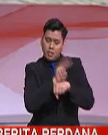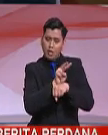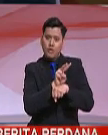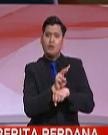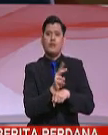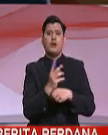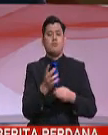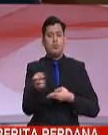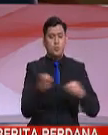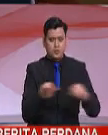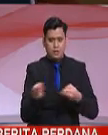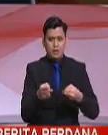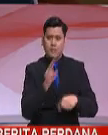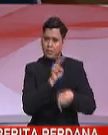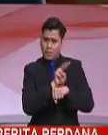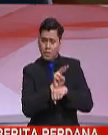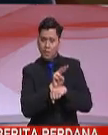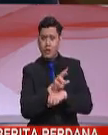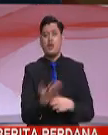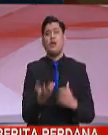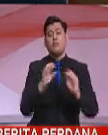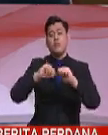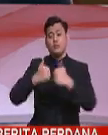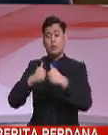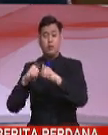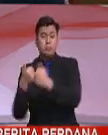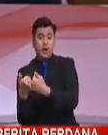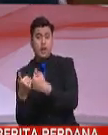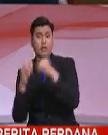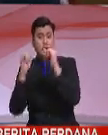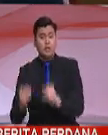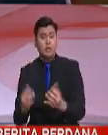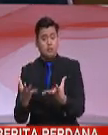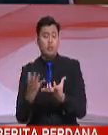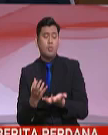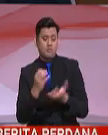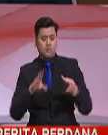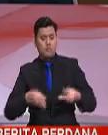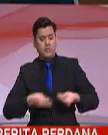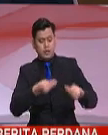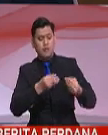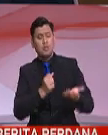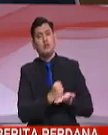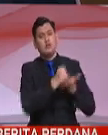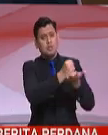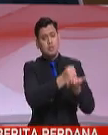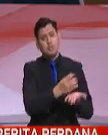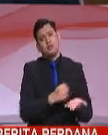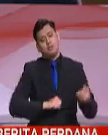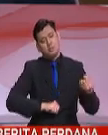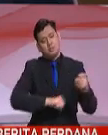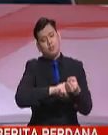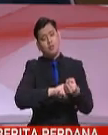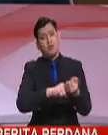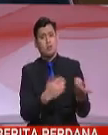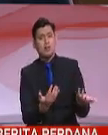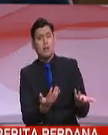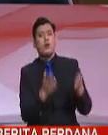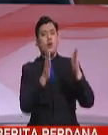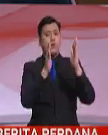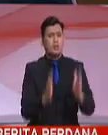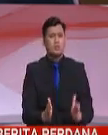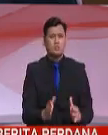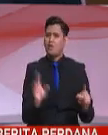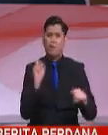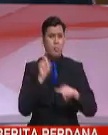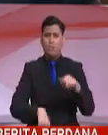pengambilan. Difahamkan pihak NGO ataupun mana-mana individu yang ingin menyumbangkan sumbangan mereka kepada penduduk terjejas